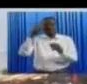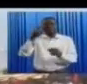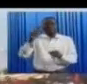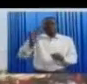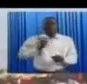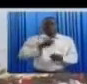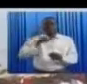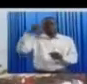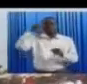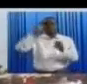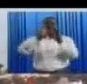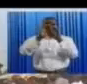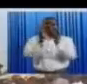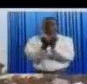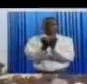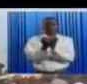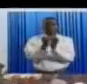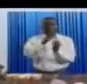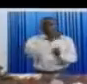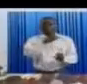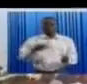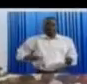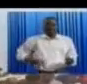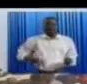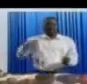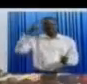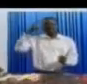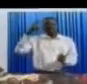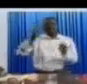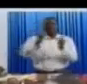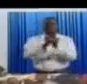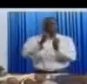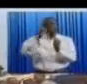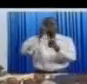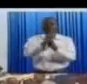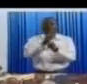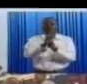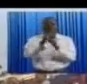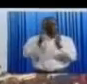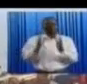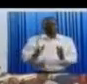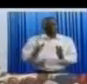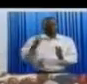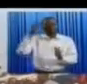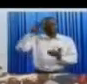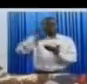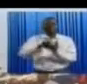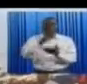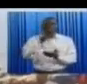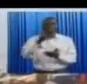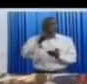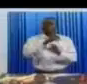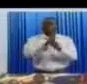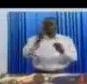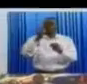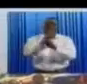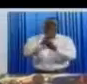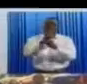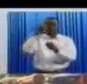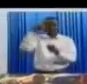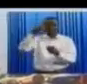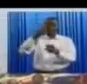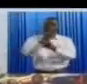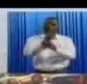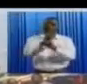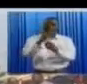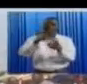la communauté municipale. Nous remercions le maire Simon Compaoré de nous avoir honorés. En effet, c'est une consécration des œuvres du